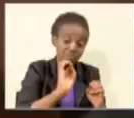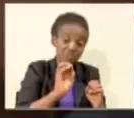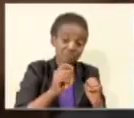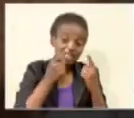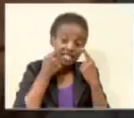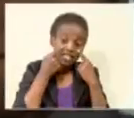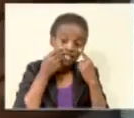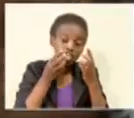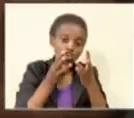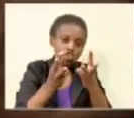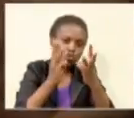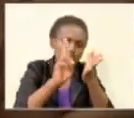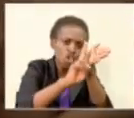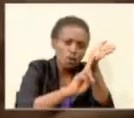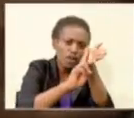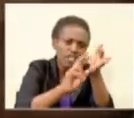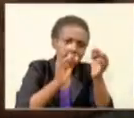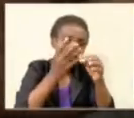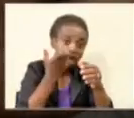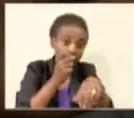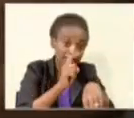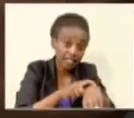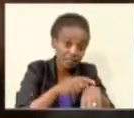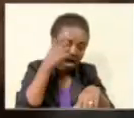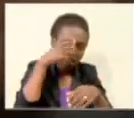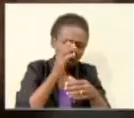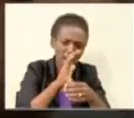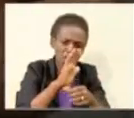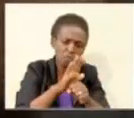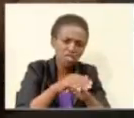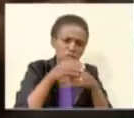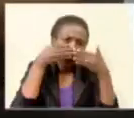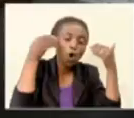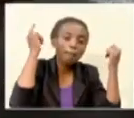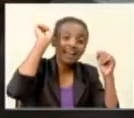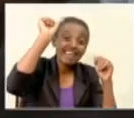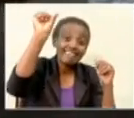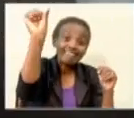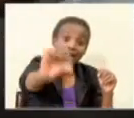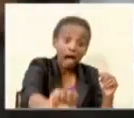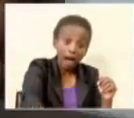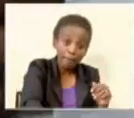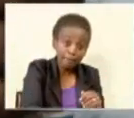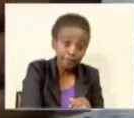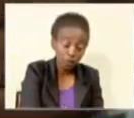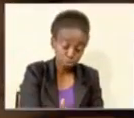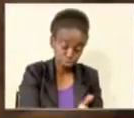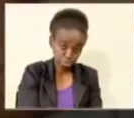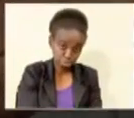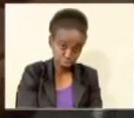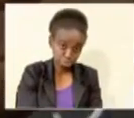kubereka n'uburyo gakoreshwa niba dufite umwanya yego abantu benshi usanga bakambaye nabi ahubwo kakabera imbogamizi aho kukababera